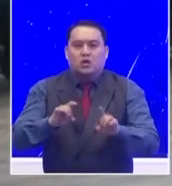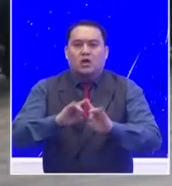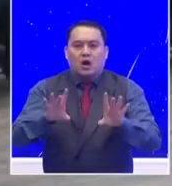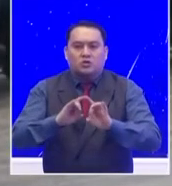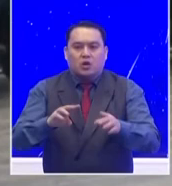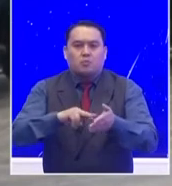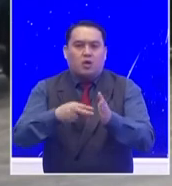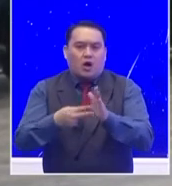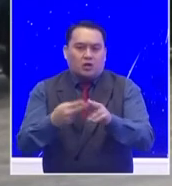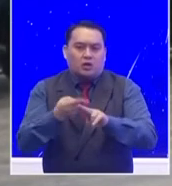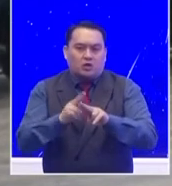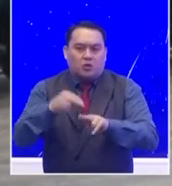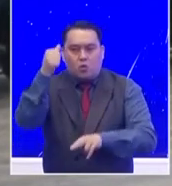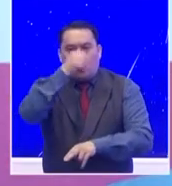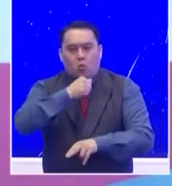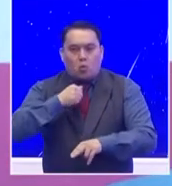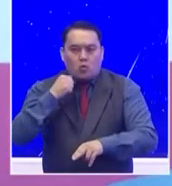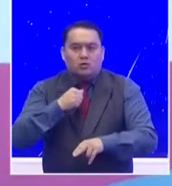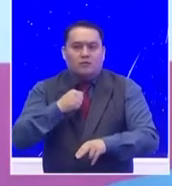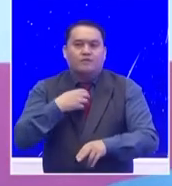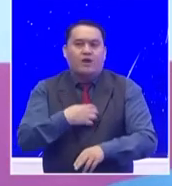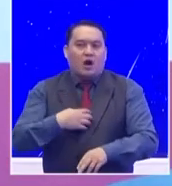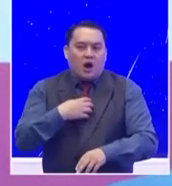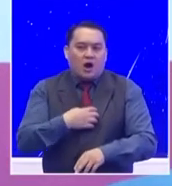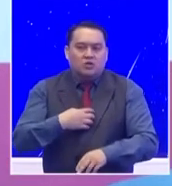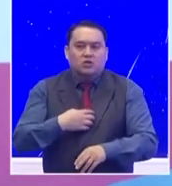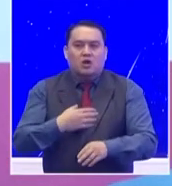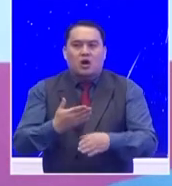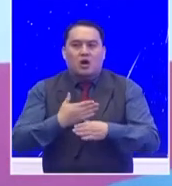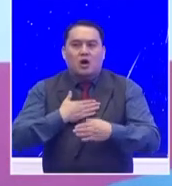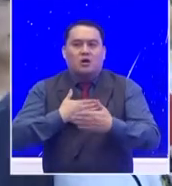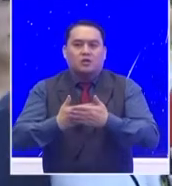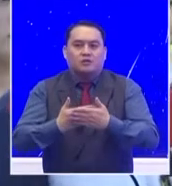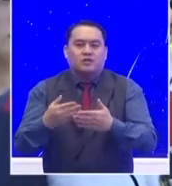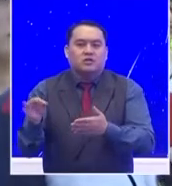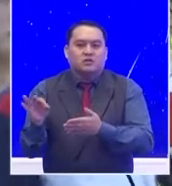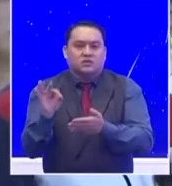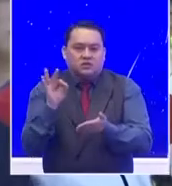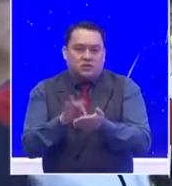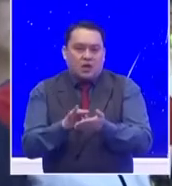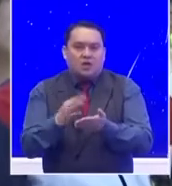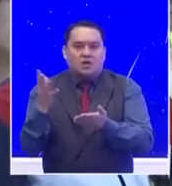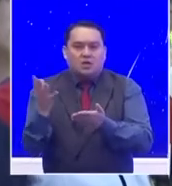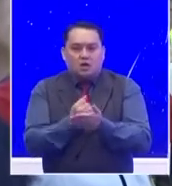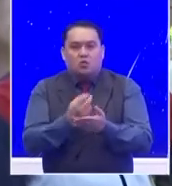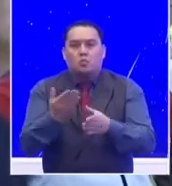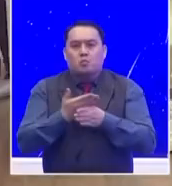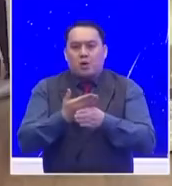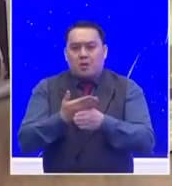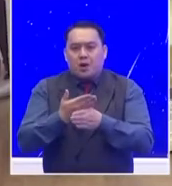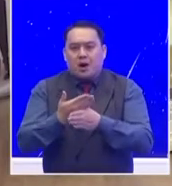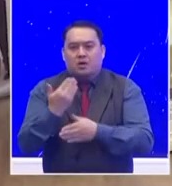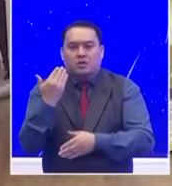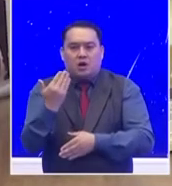предстоящими планами на этот год, рассказывали о значимости и роли волонтерской деятельности. Цели простые – находить нуждающихся и помогать